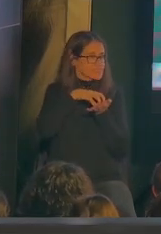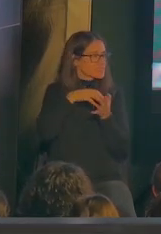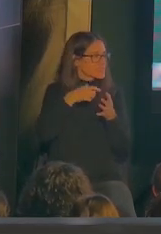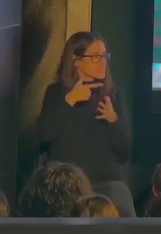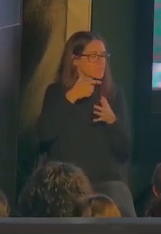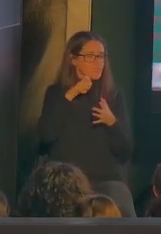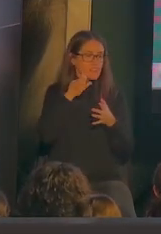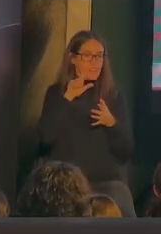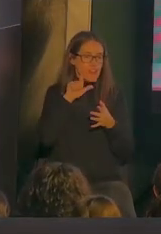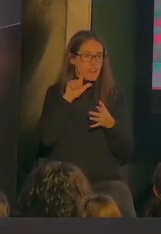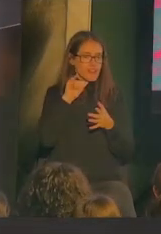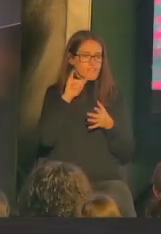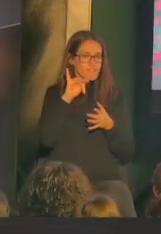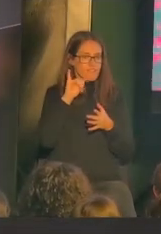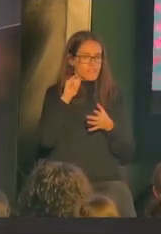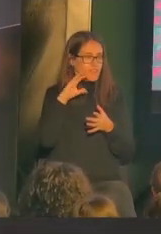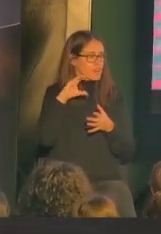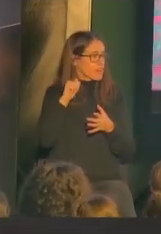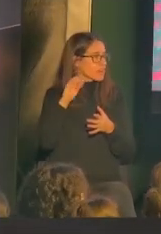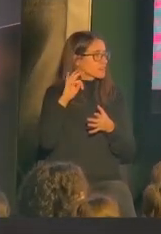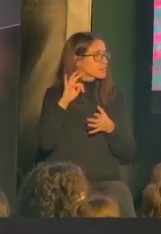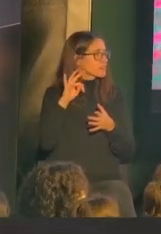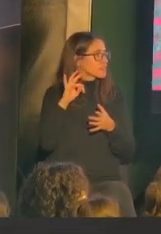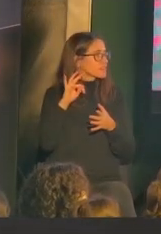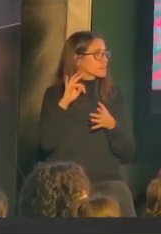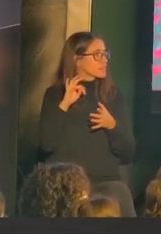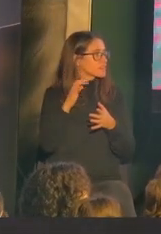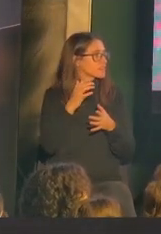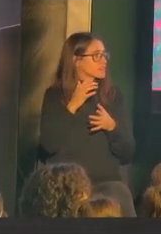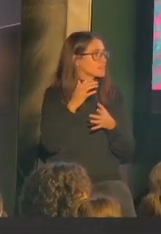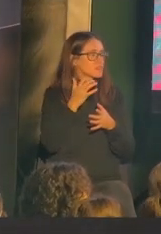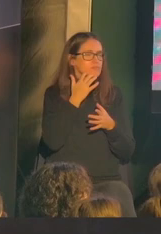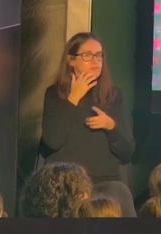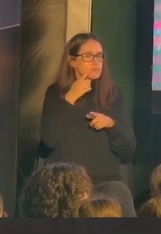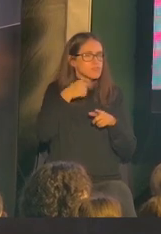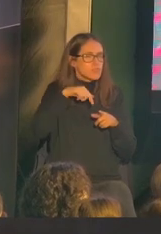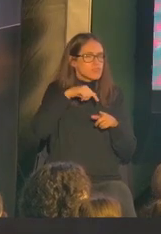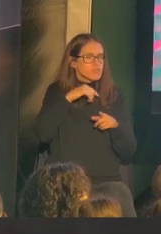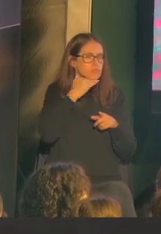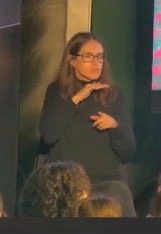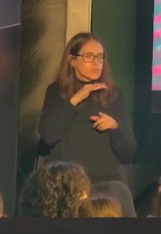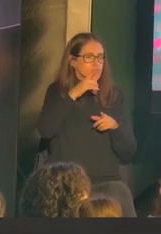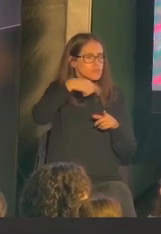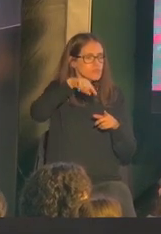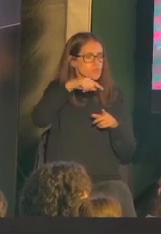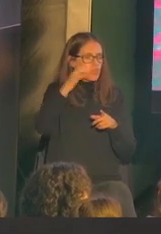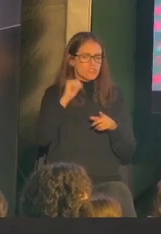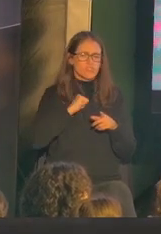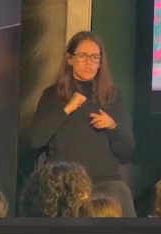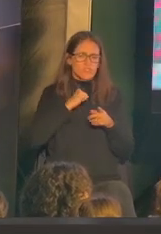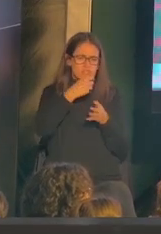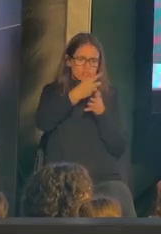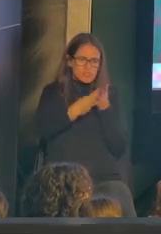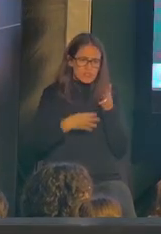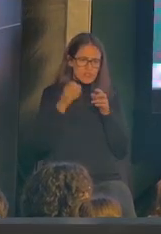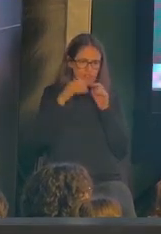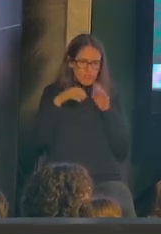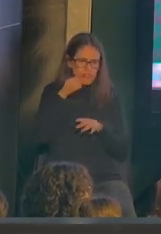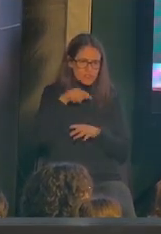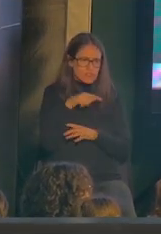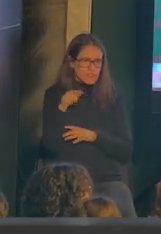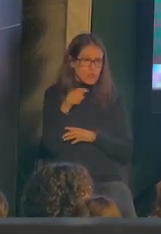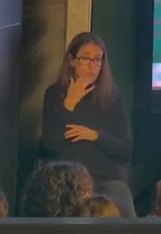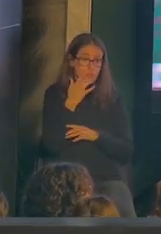gelificat, aquí, no sé si teniu, bueno, en la recepta o no, en el cas de si la teniu, la